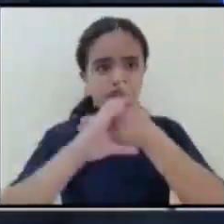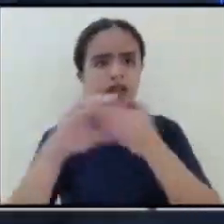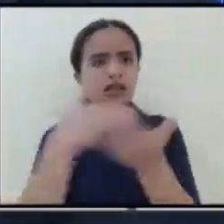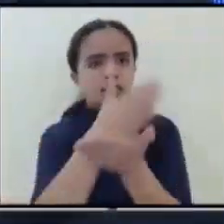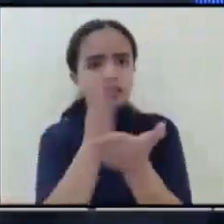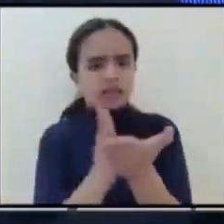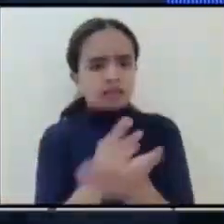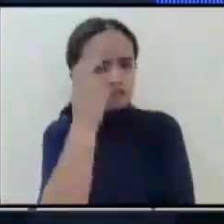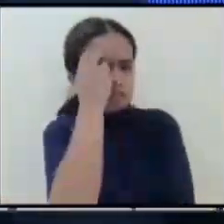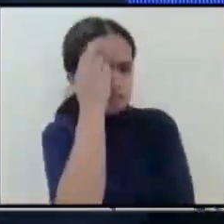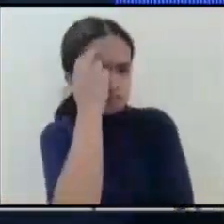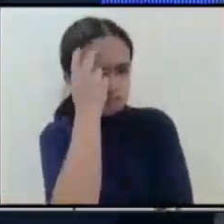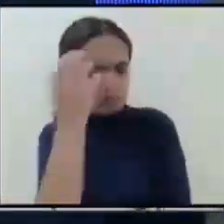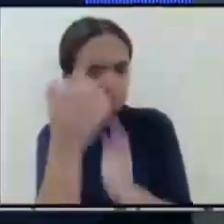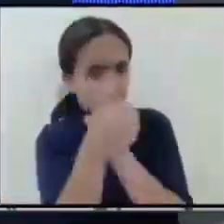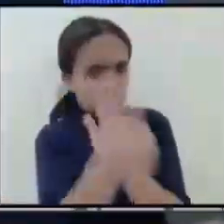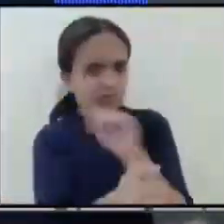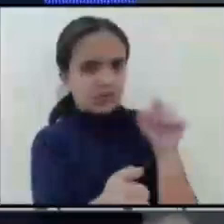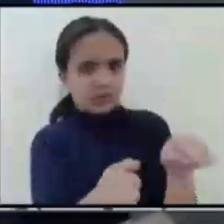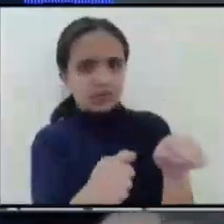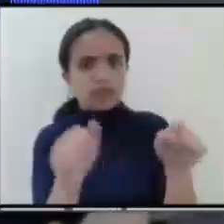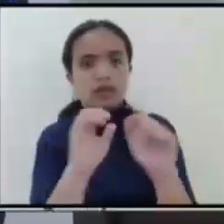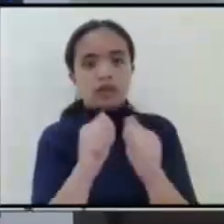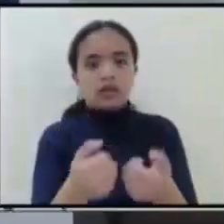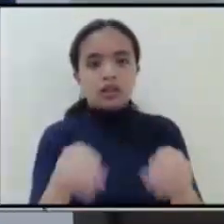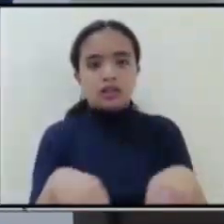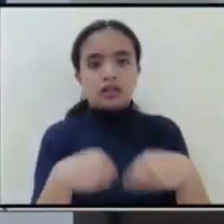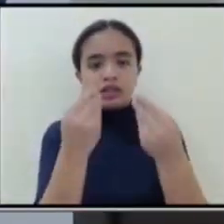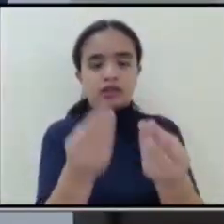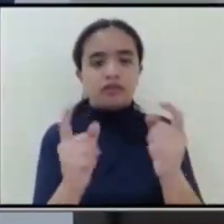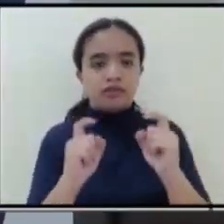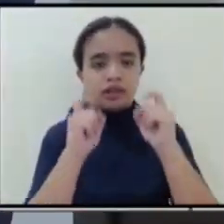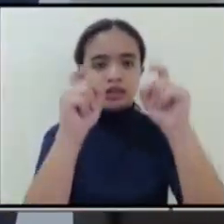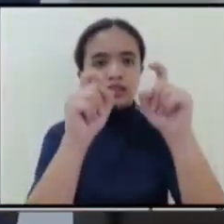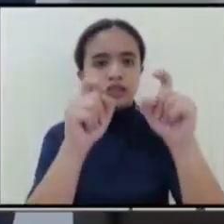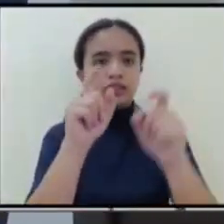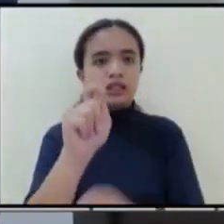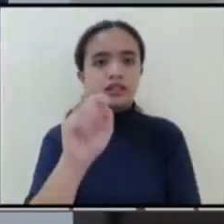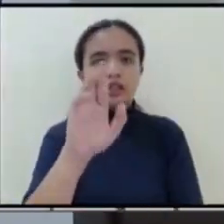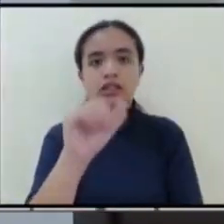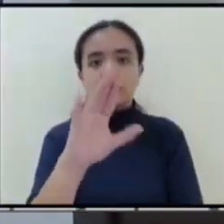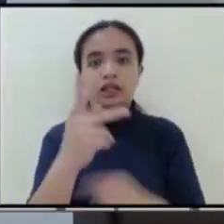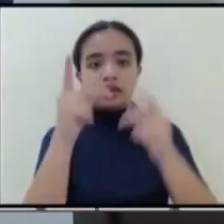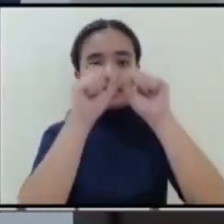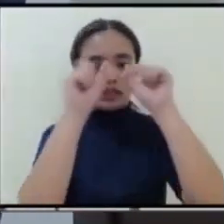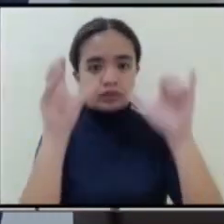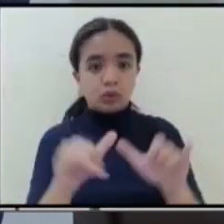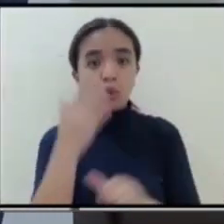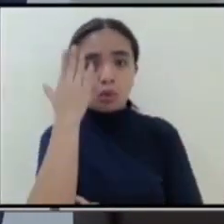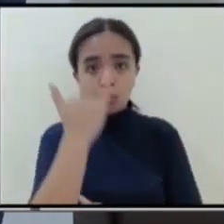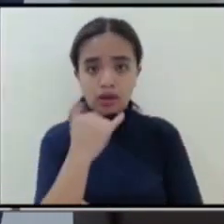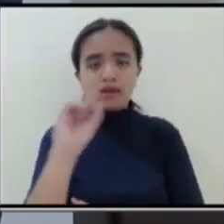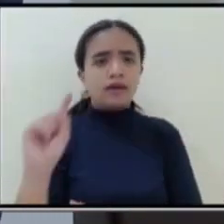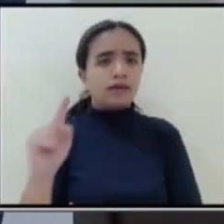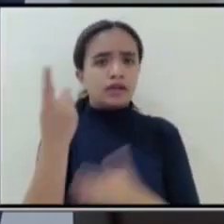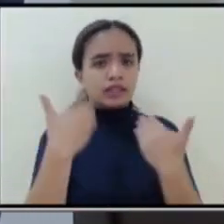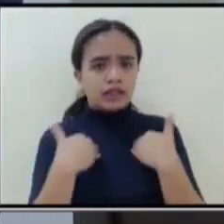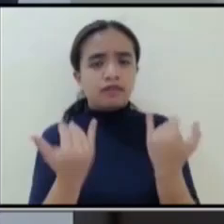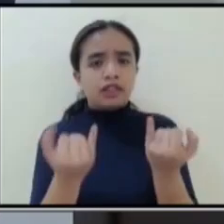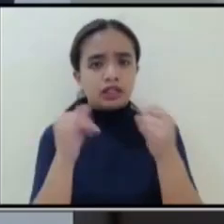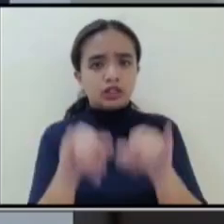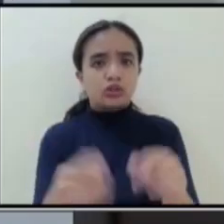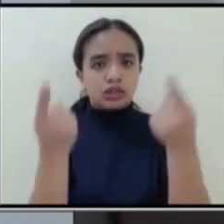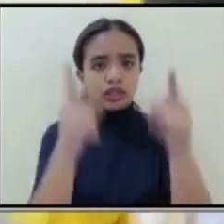sa kakayanan ng Miro sa pagbibigay ng election fast track system, lalo na't una nang nagka-issue sa isinagawang eleksyon sa Iraq at Congo